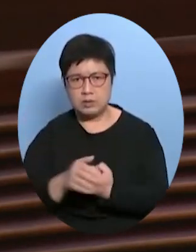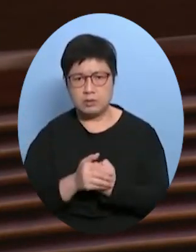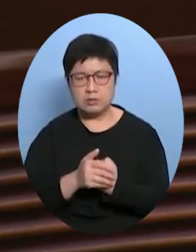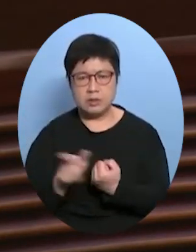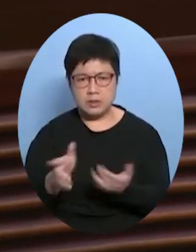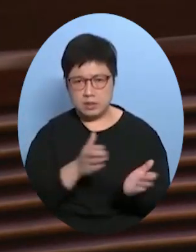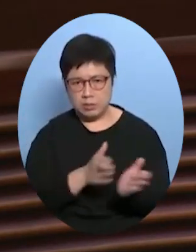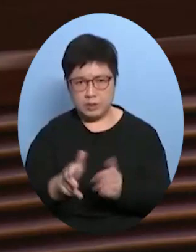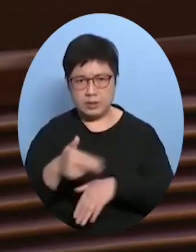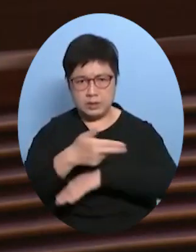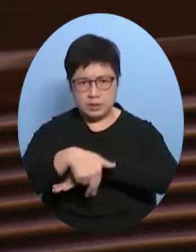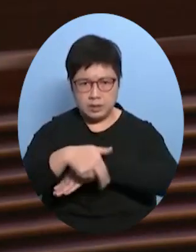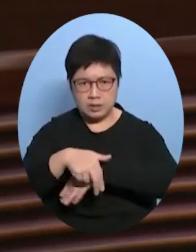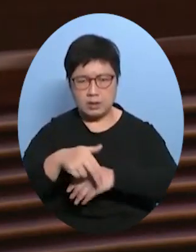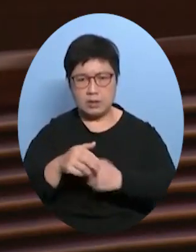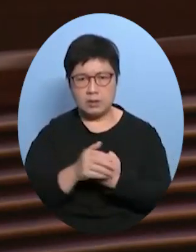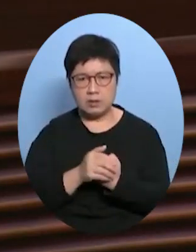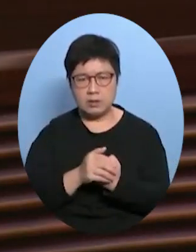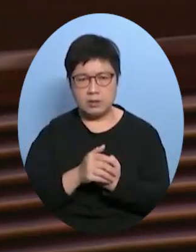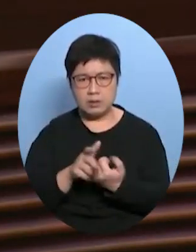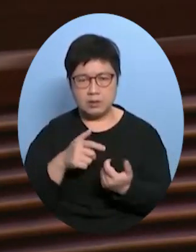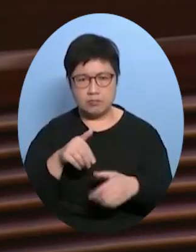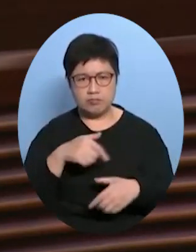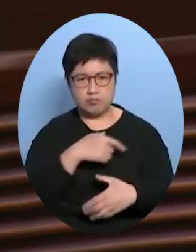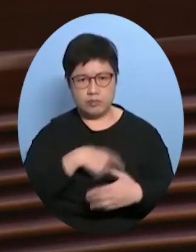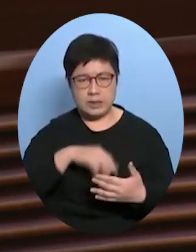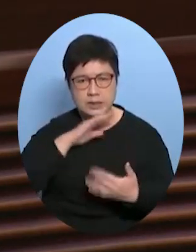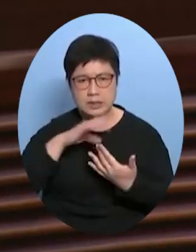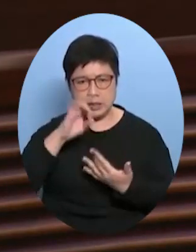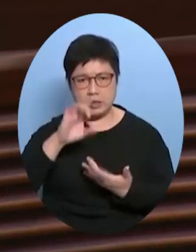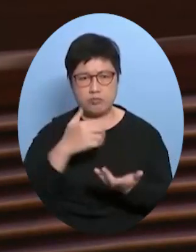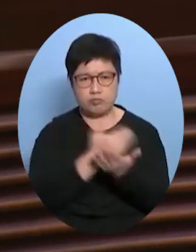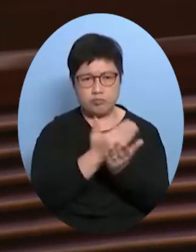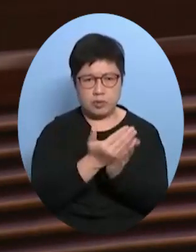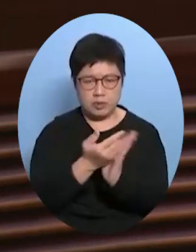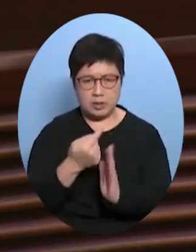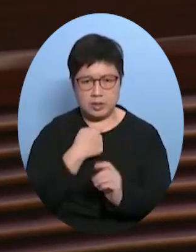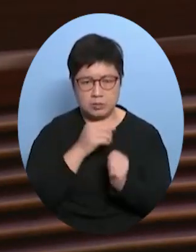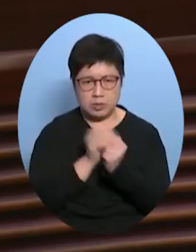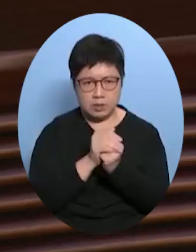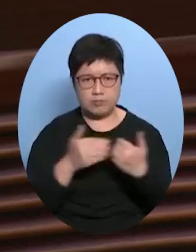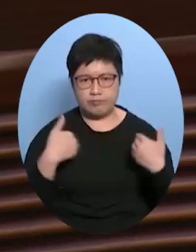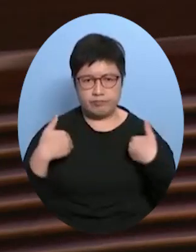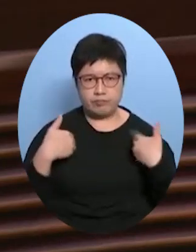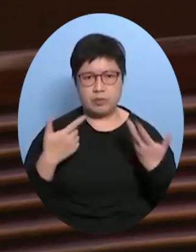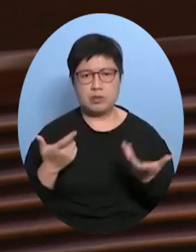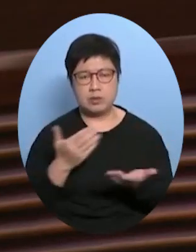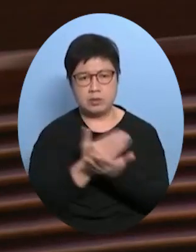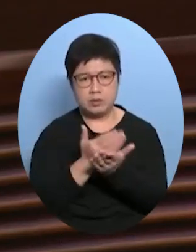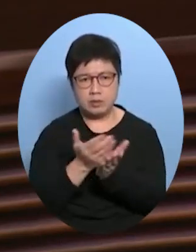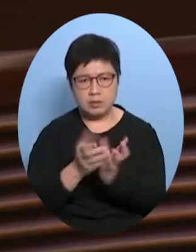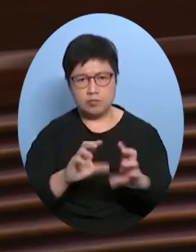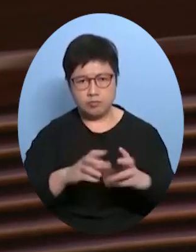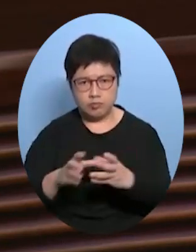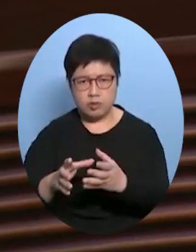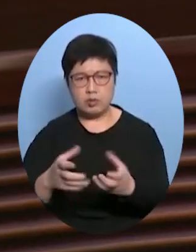計令候選人需顧及不同界別的利益和訴求，同時將不同界別、團體